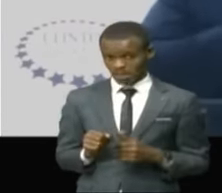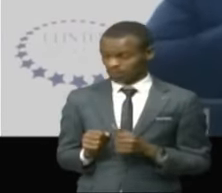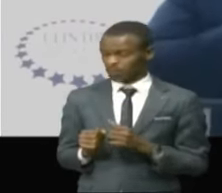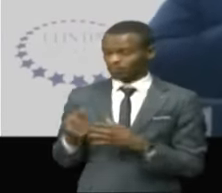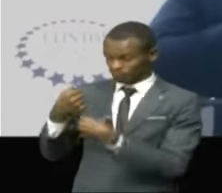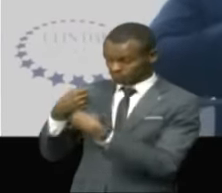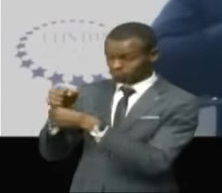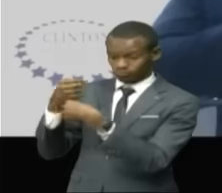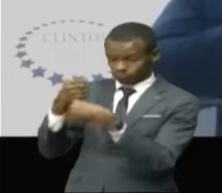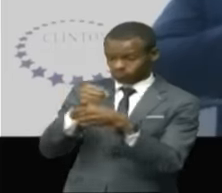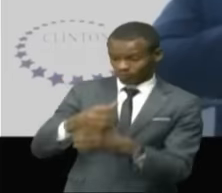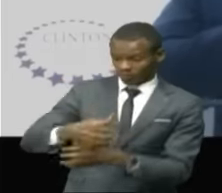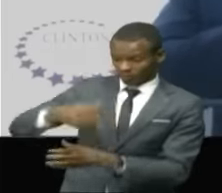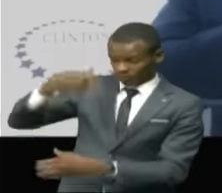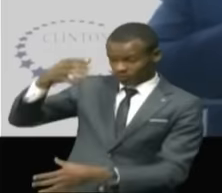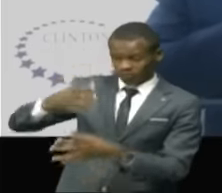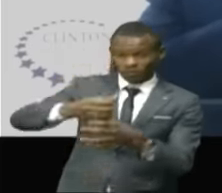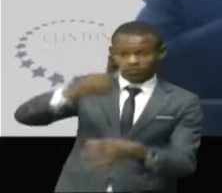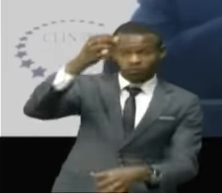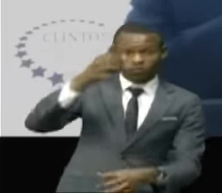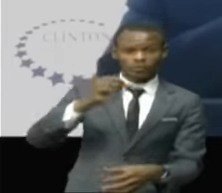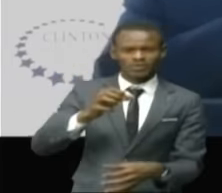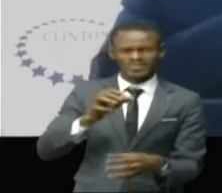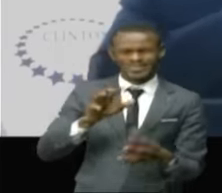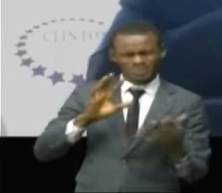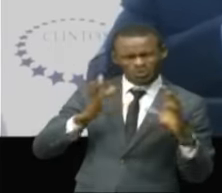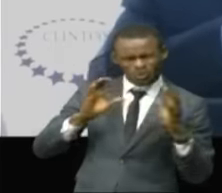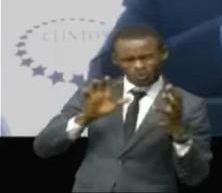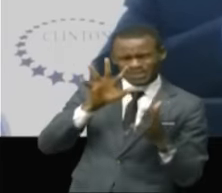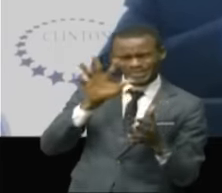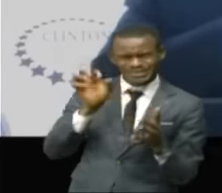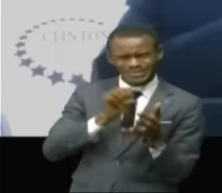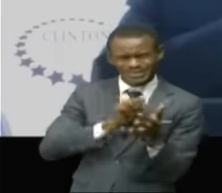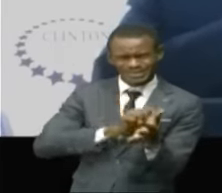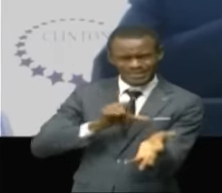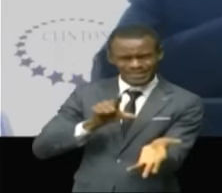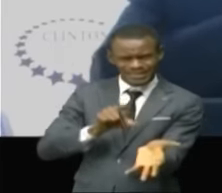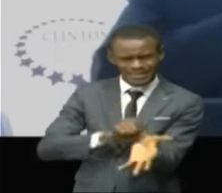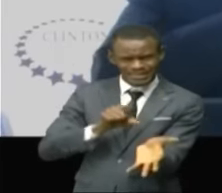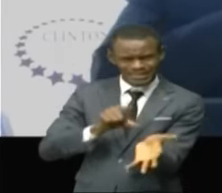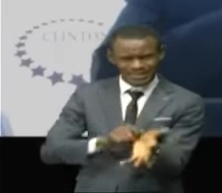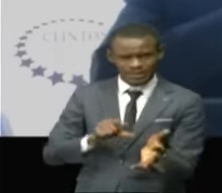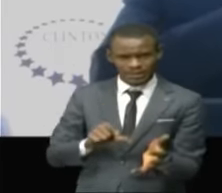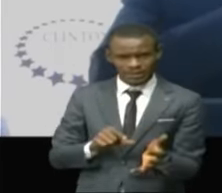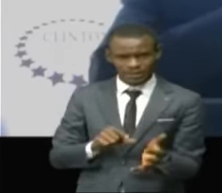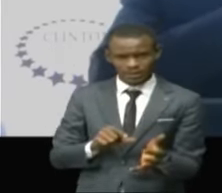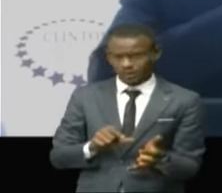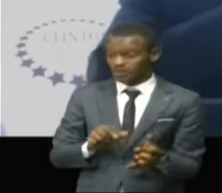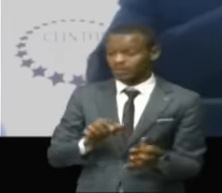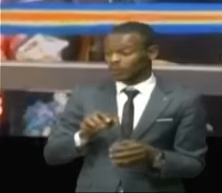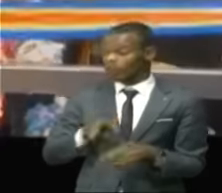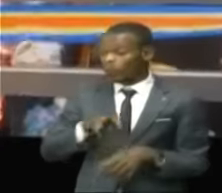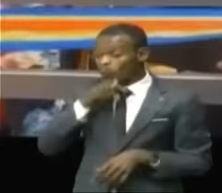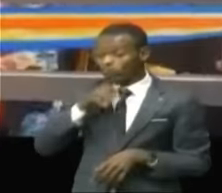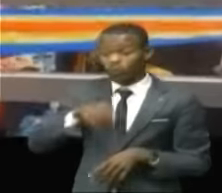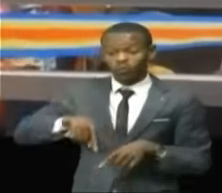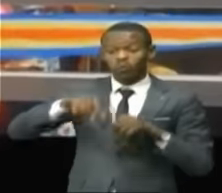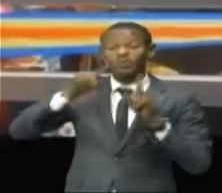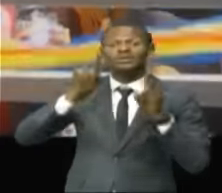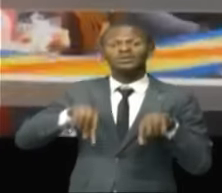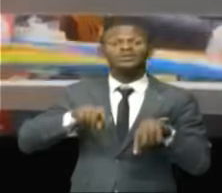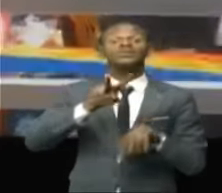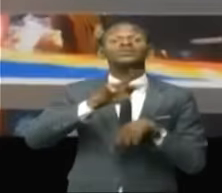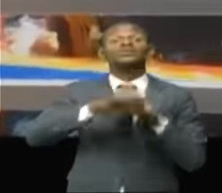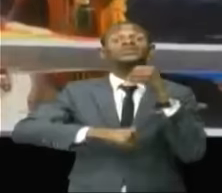50 litres pour 8 heures de fonctionnement, avec une pureté de 96%. Le directeur pays a également précisé que